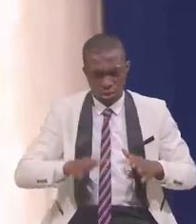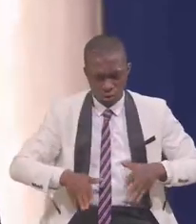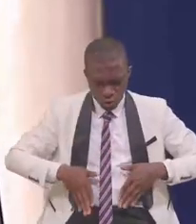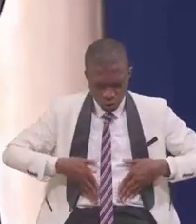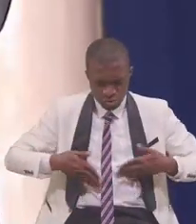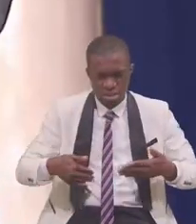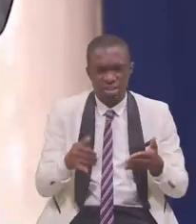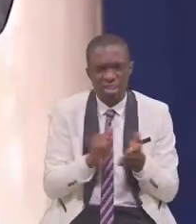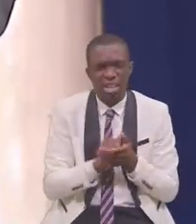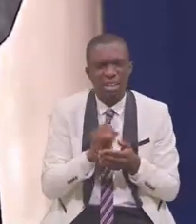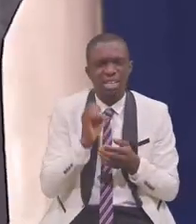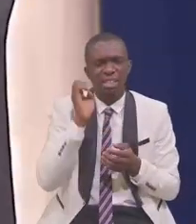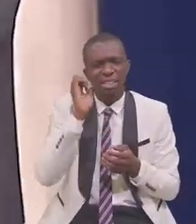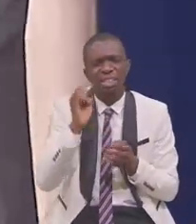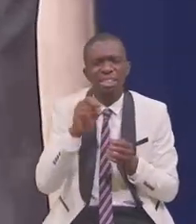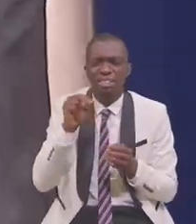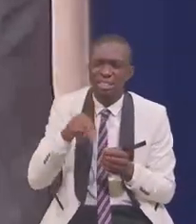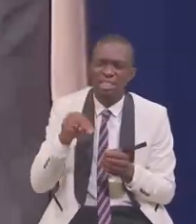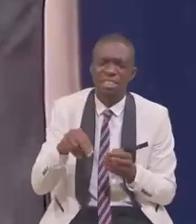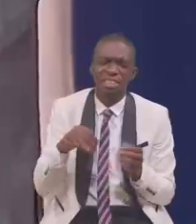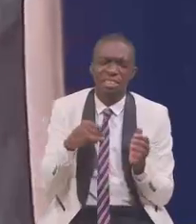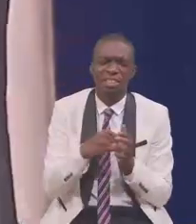ici même, il a confessé qu'il a besoin de